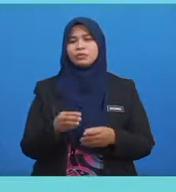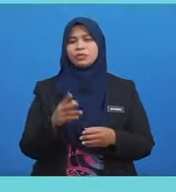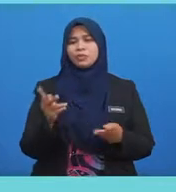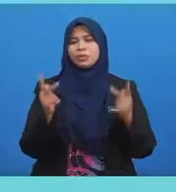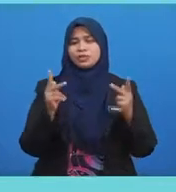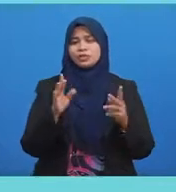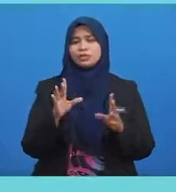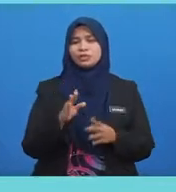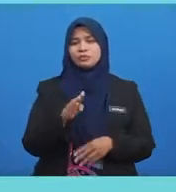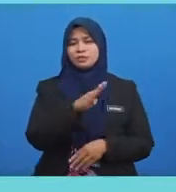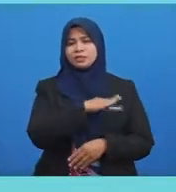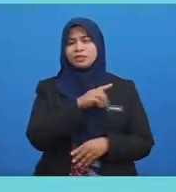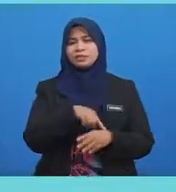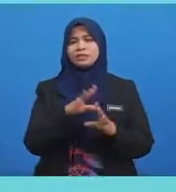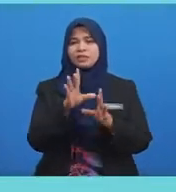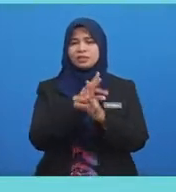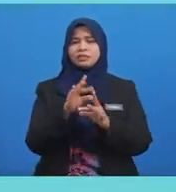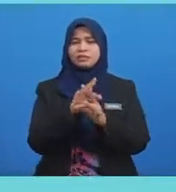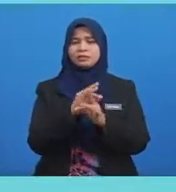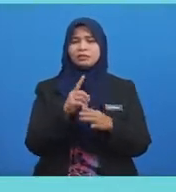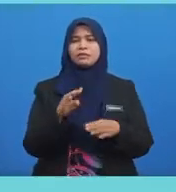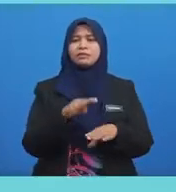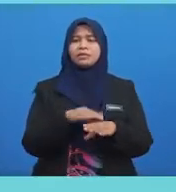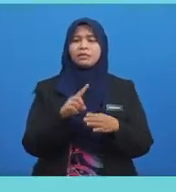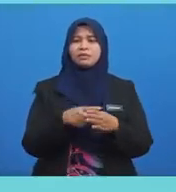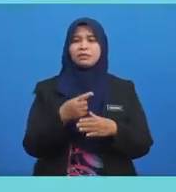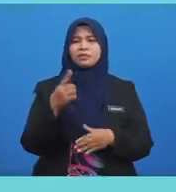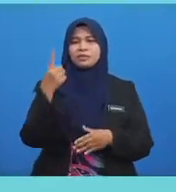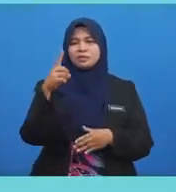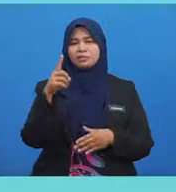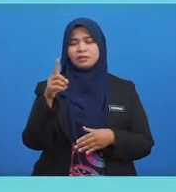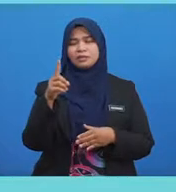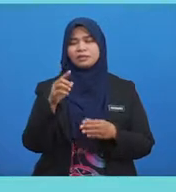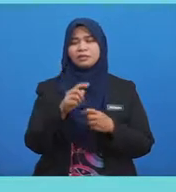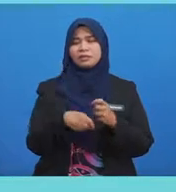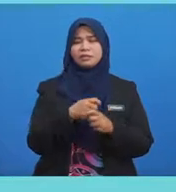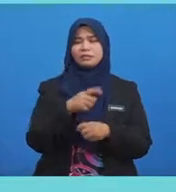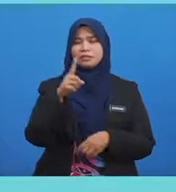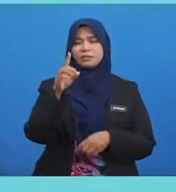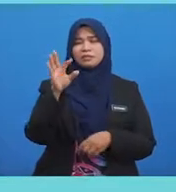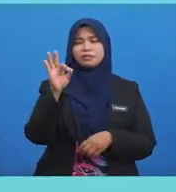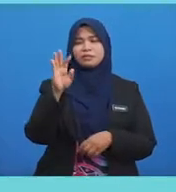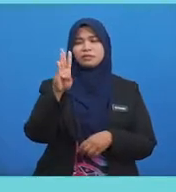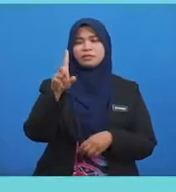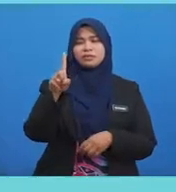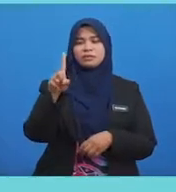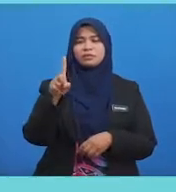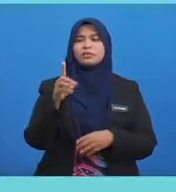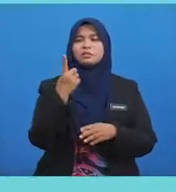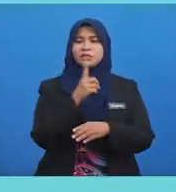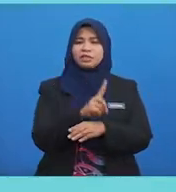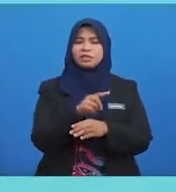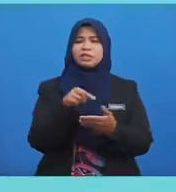petapakan awal kekuasaan British di Sarawak. Pada bulan November 1941,